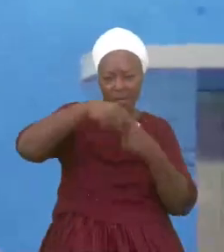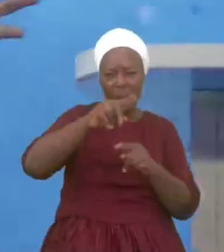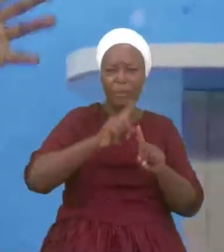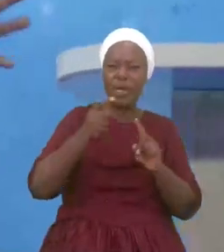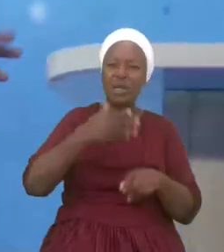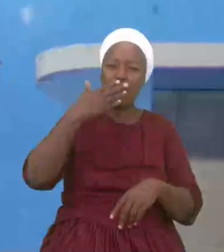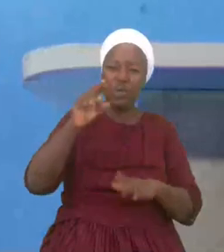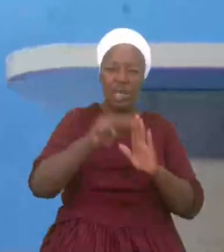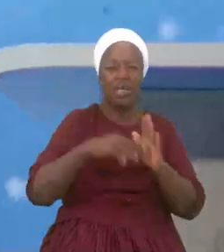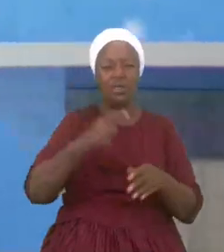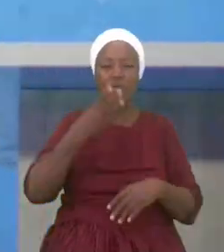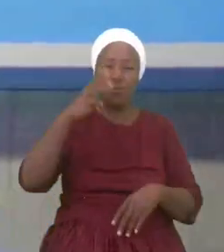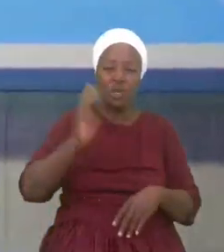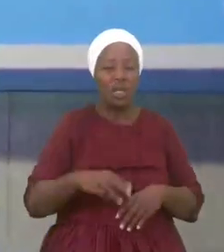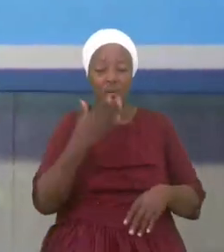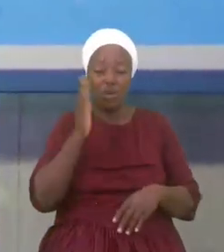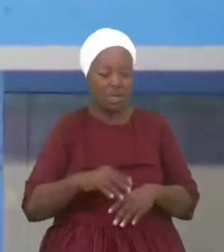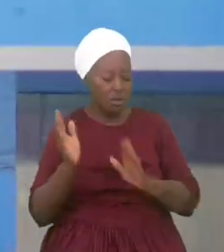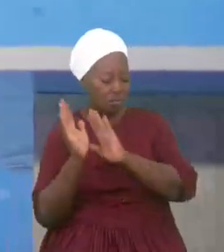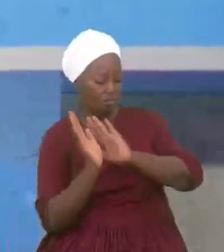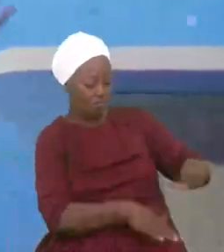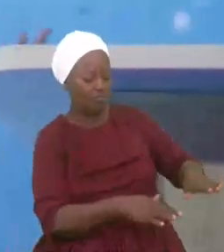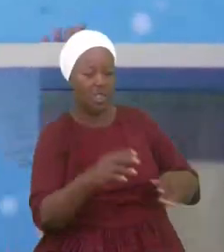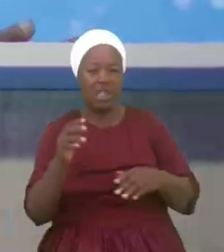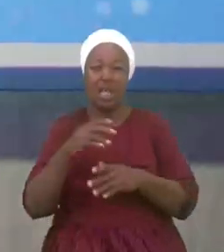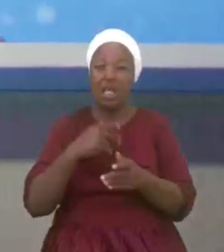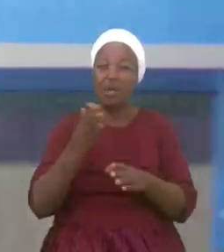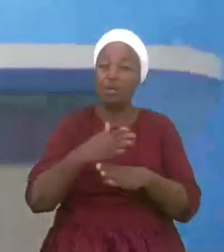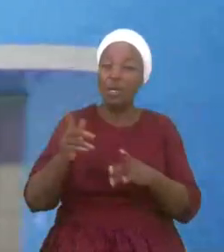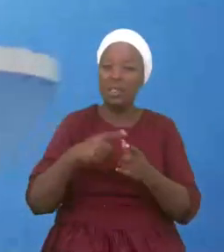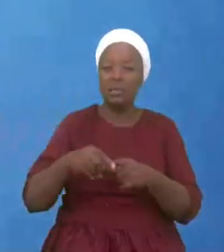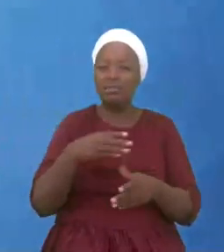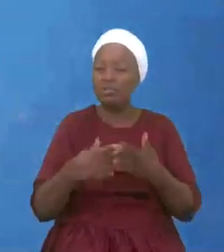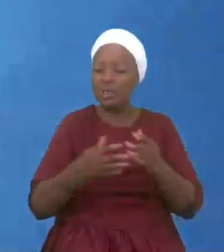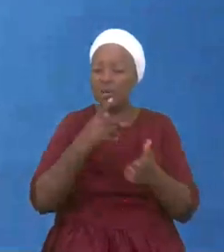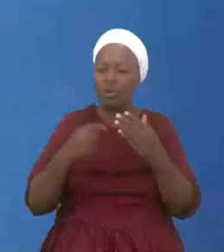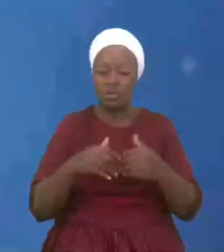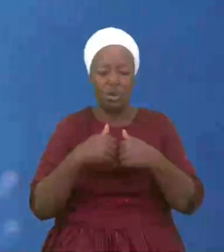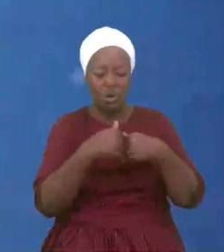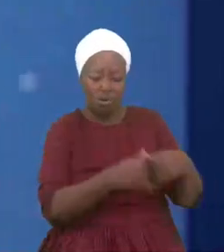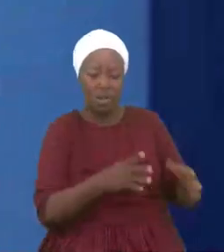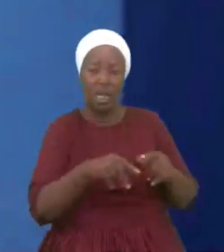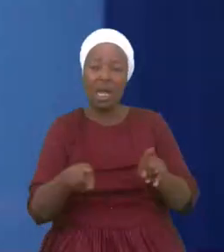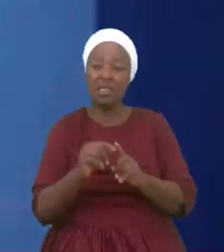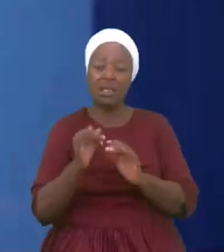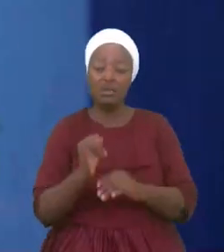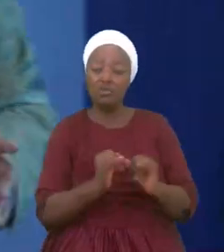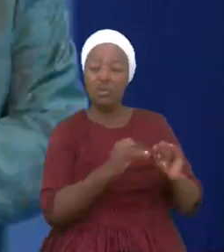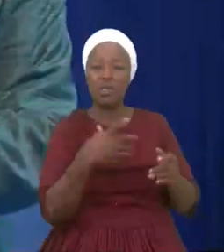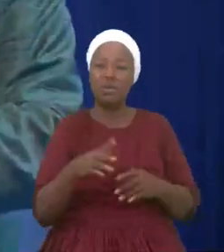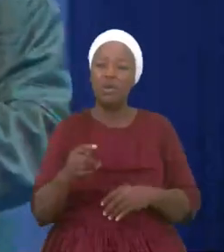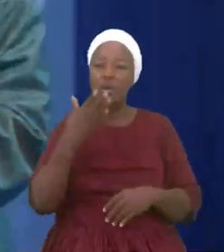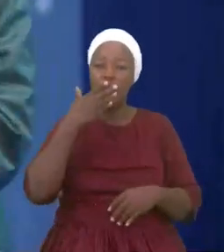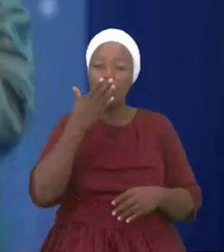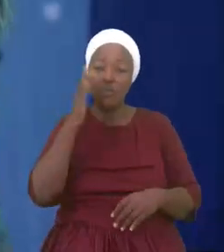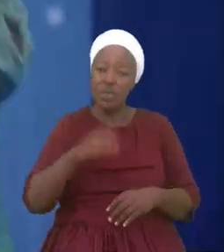te pardonne je transforme ta vie et la méchanceté du méchant tu abandonnes cela quel que soit